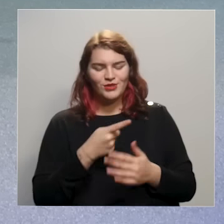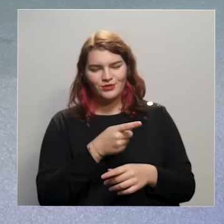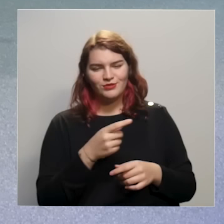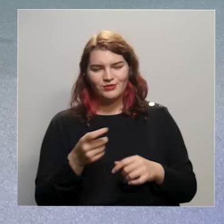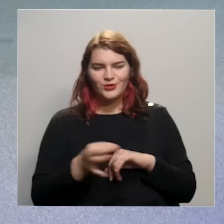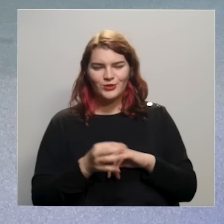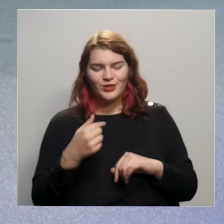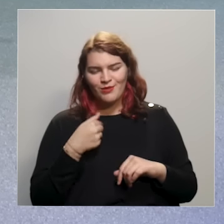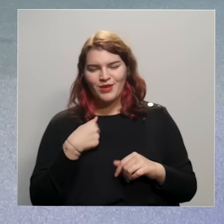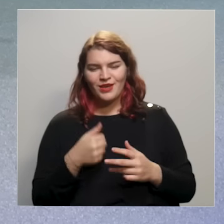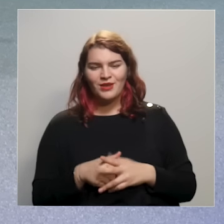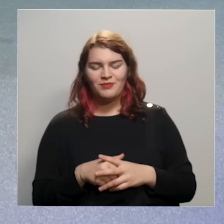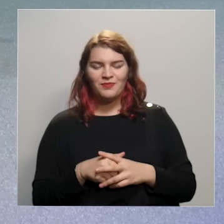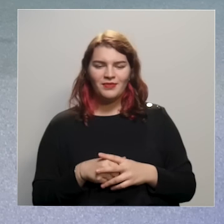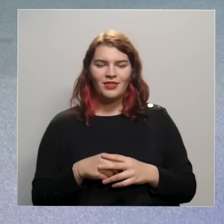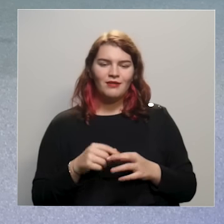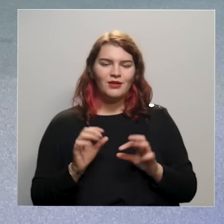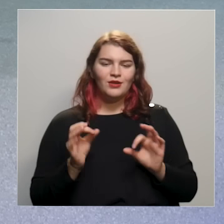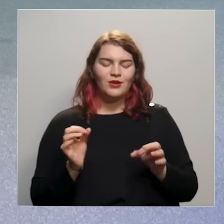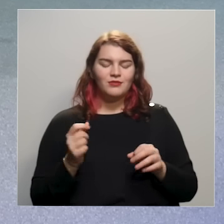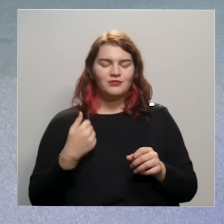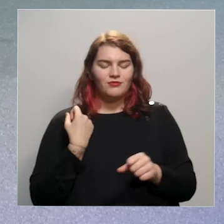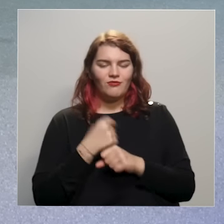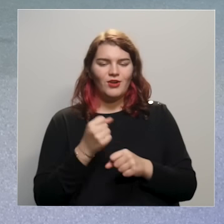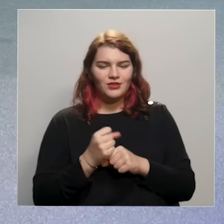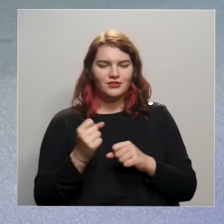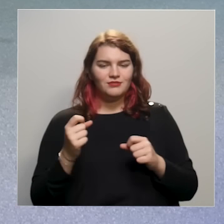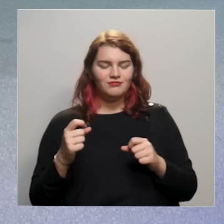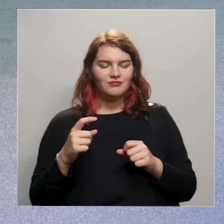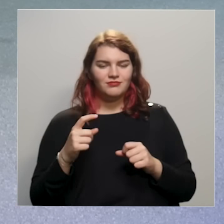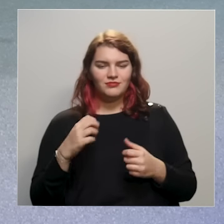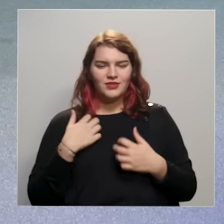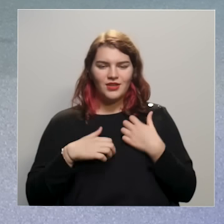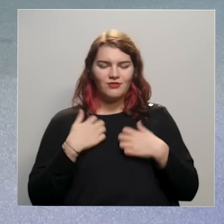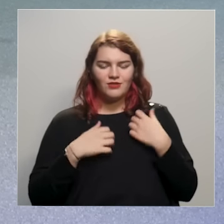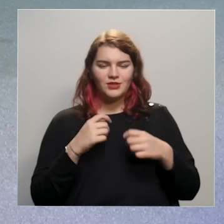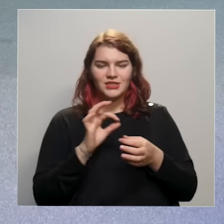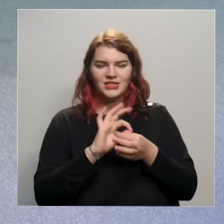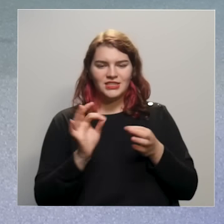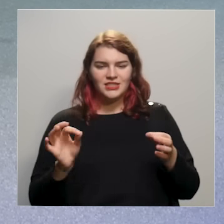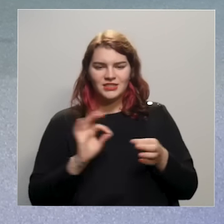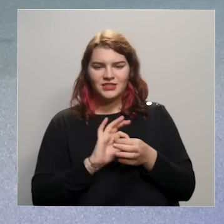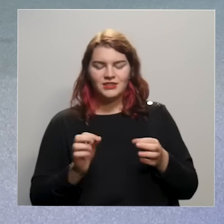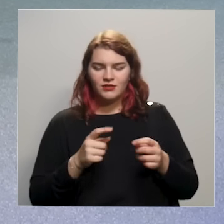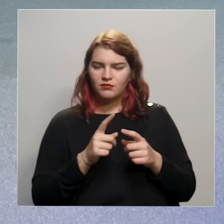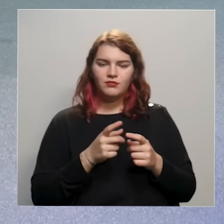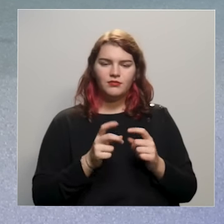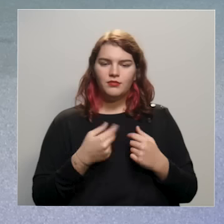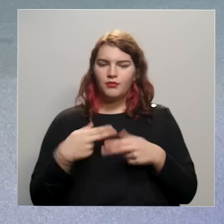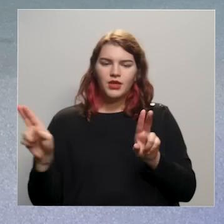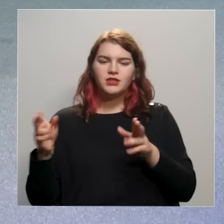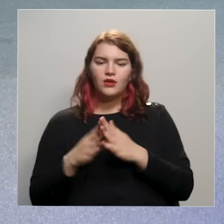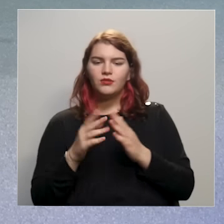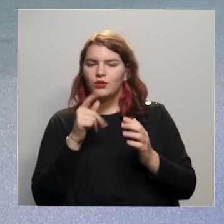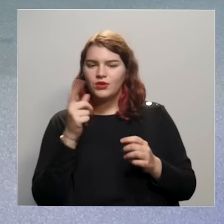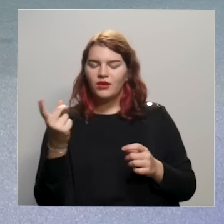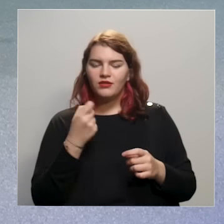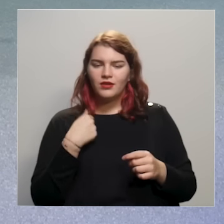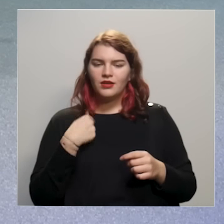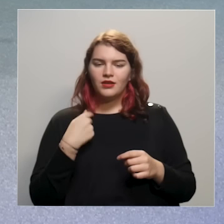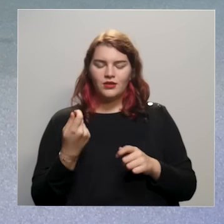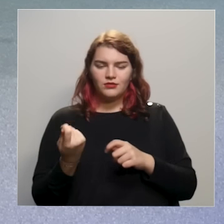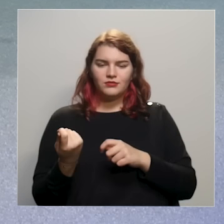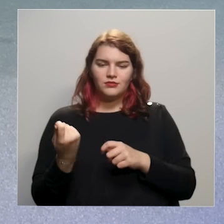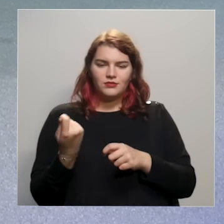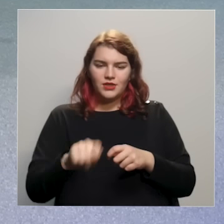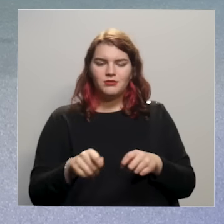făcut? Eram bineînțeles cu capsa pus, am luat biletul, am scris pe invers. Mergeți de unde ați venit. Și am blocat ușa și cu cheia